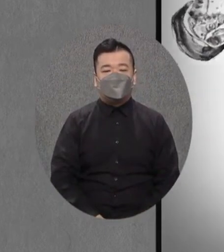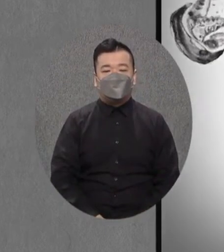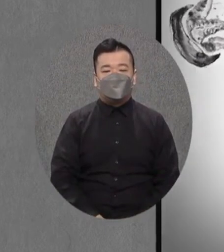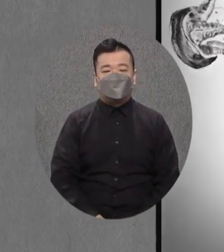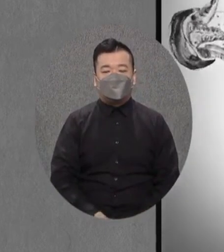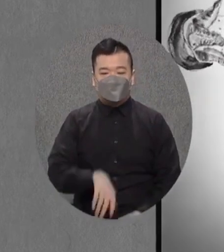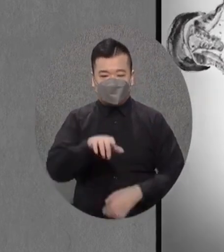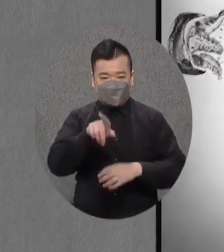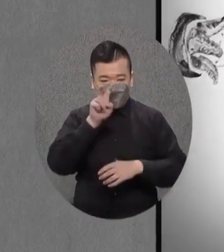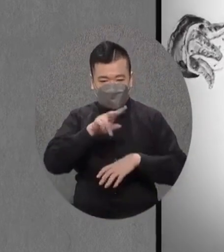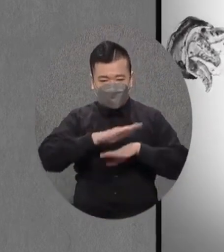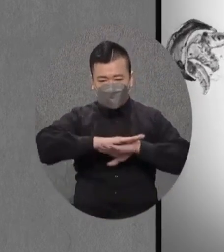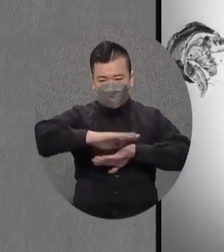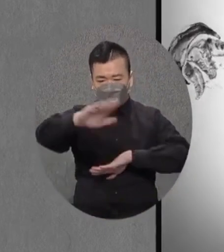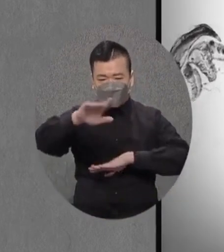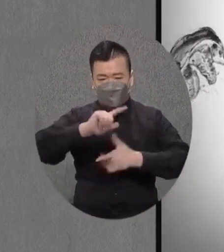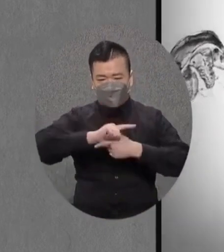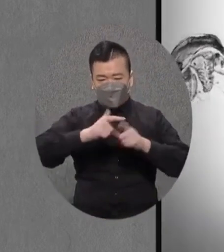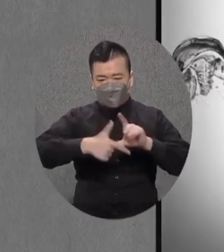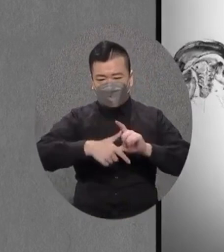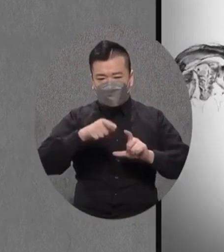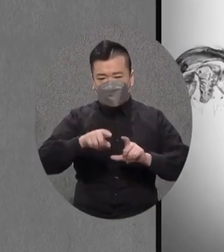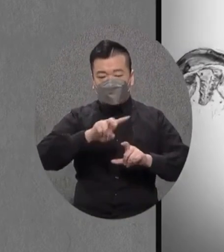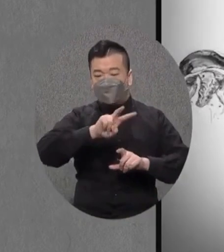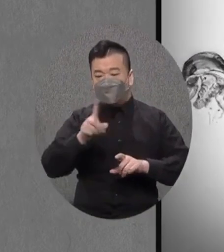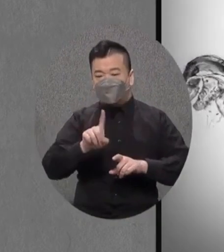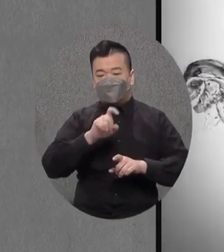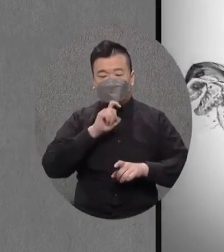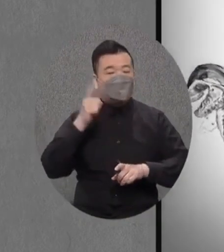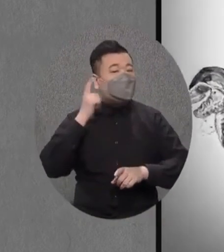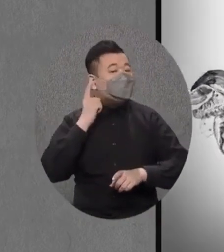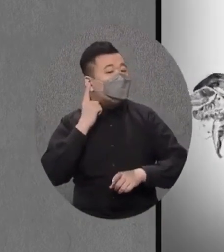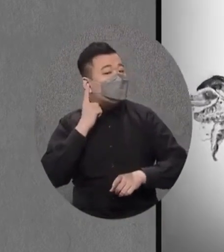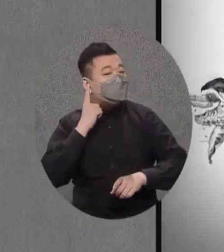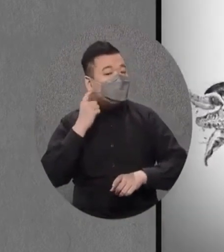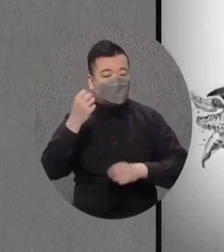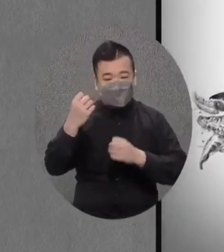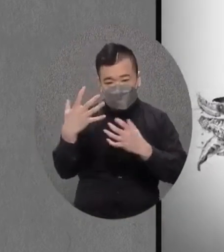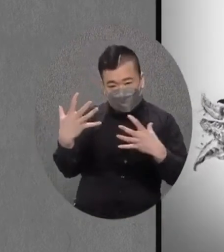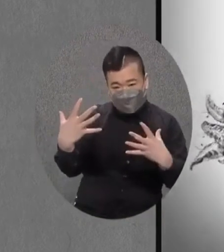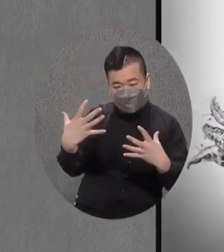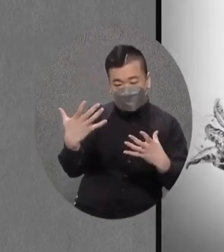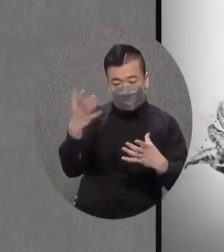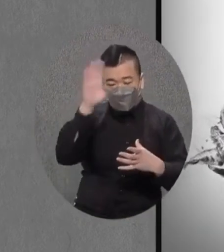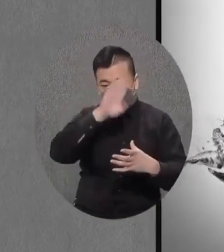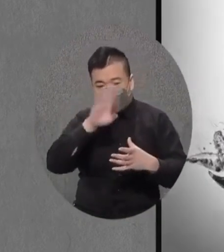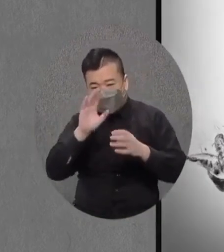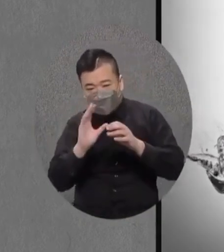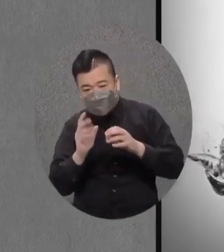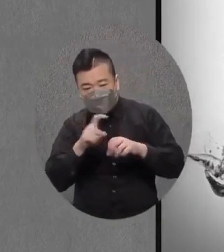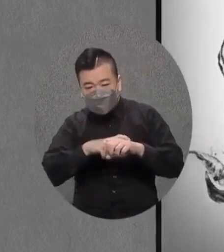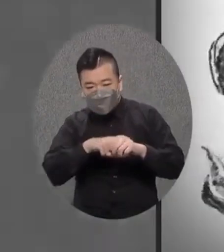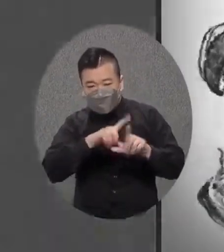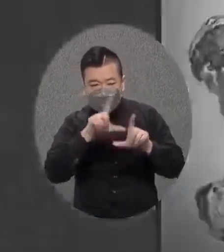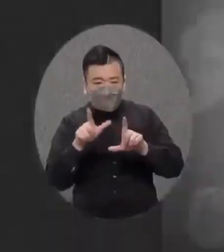將一個平面的紙本藝術就變成有聲音啦、 光啦、影啦、時間